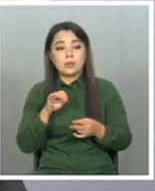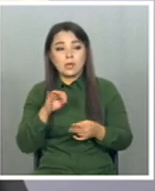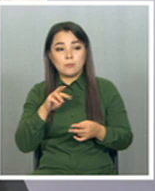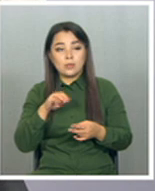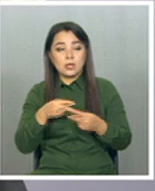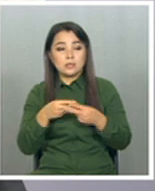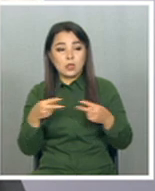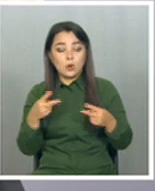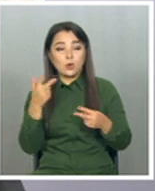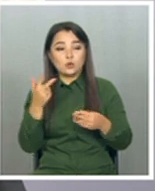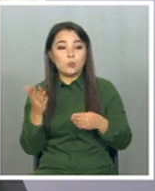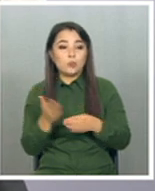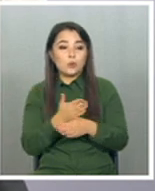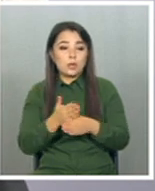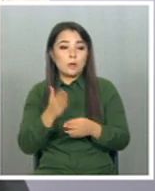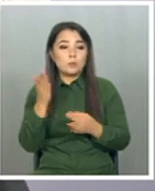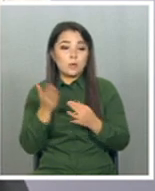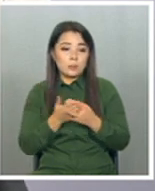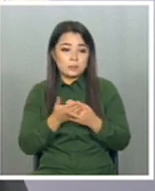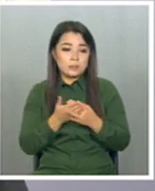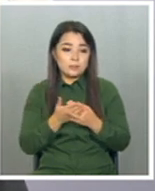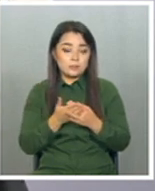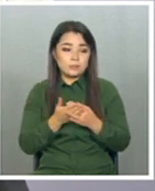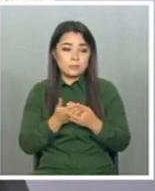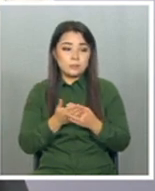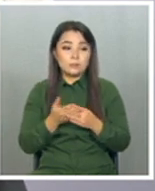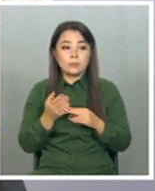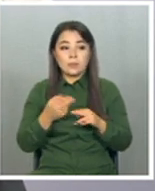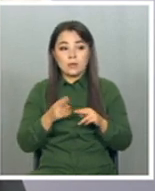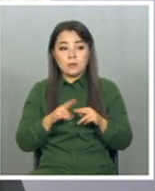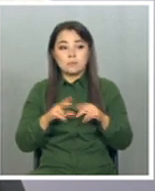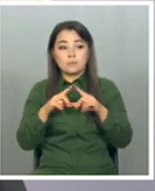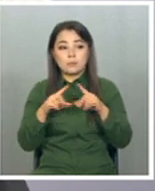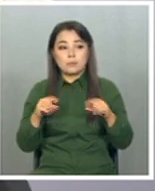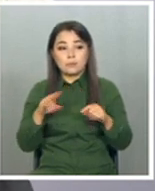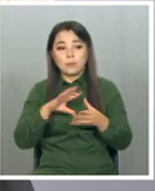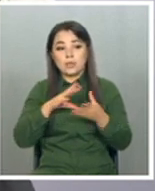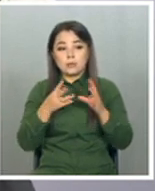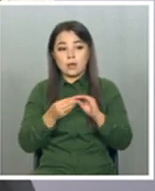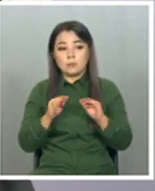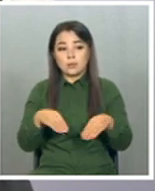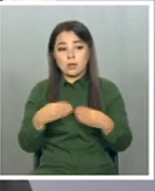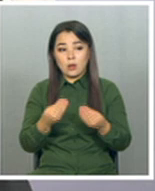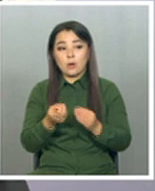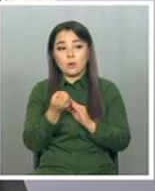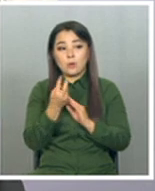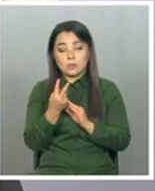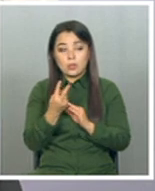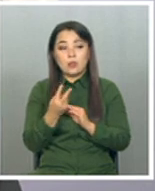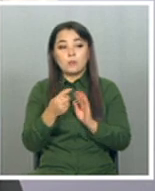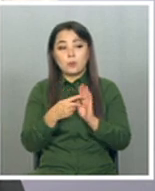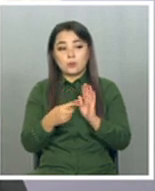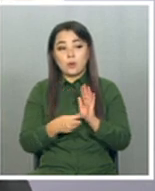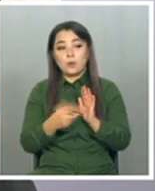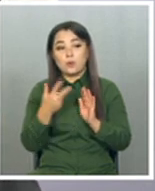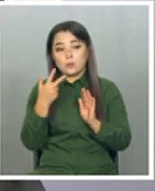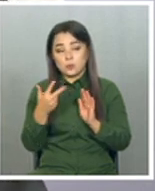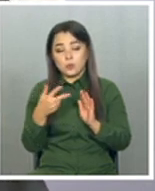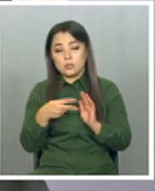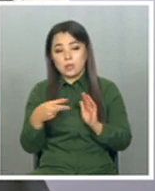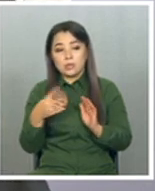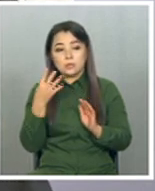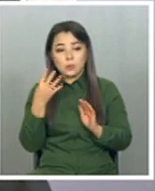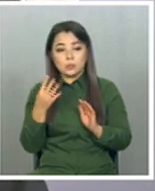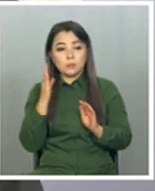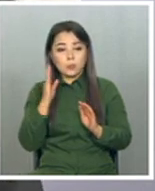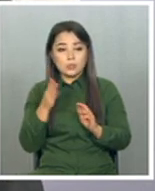теңдей үш бөлікке бөлеміз. Бізде периметр берілген, ол 12, оны үшке бөлсек бізде шығады 4.